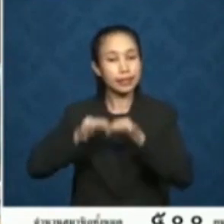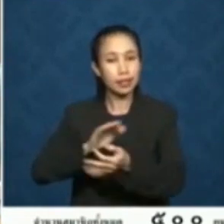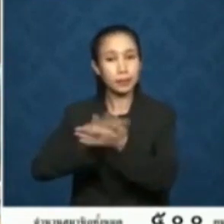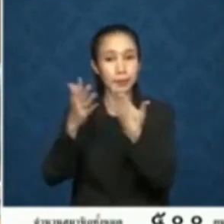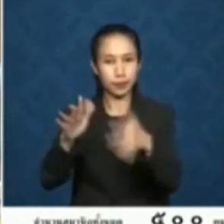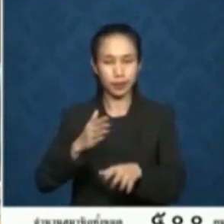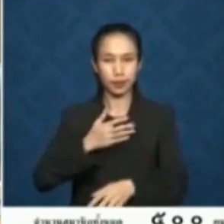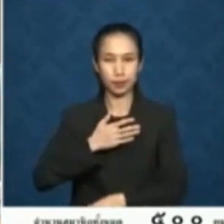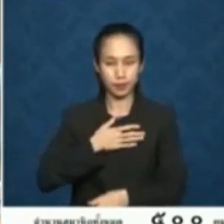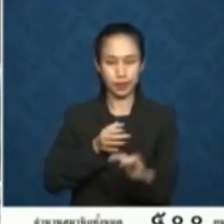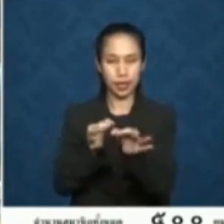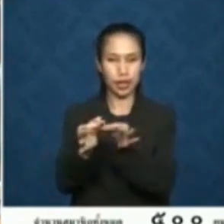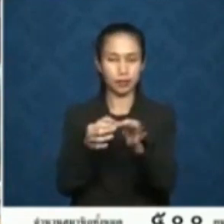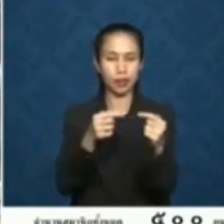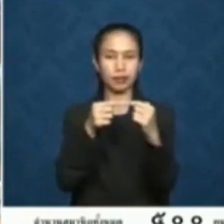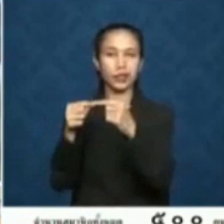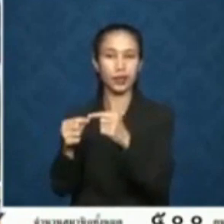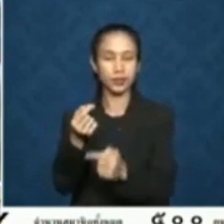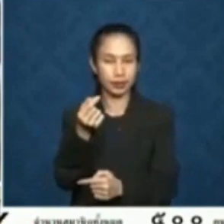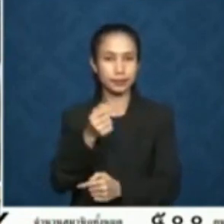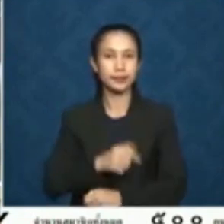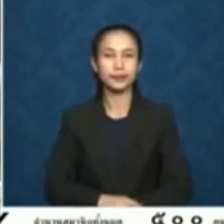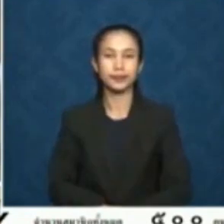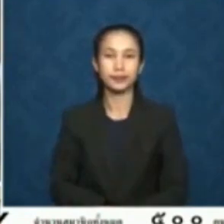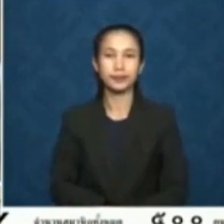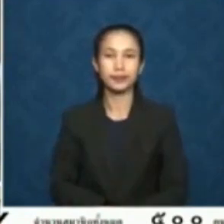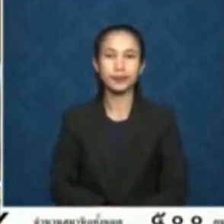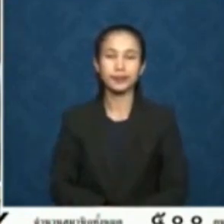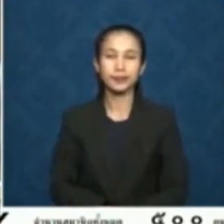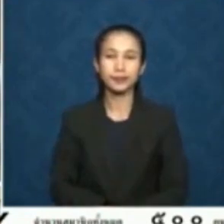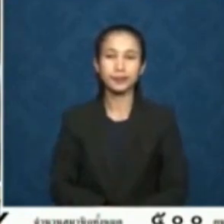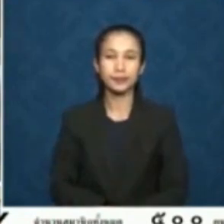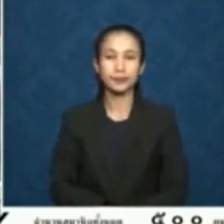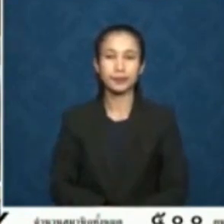ดสินเสร็จปุ๊บเดี๋ยวผมไอ้วินิจฉัยเสร็จเดี๋ยวผมขออนุญาตได้ชี้แจงต่ออีกสักเล็กน้อยครับ